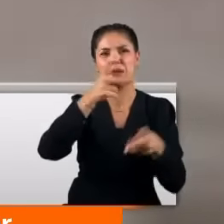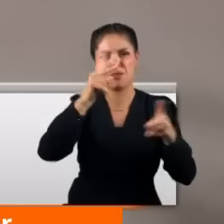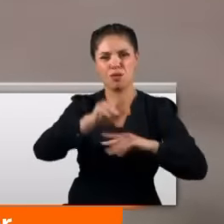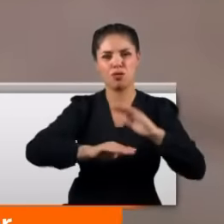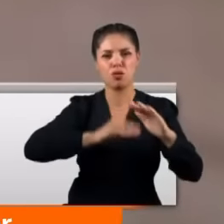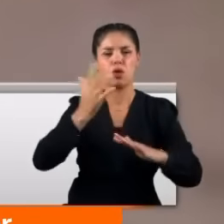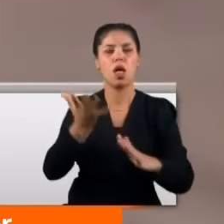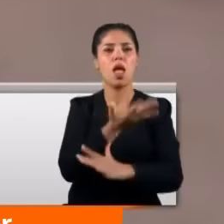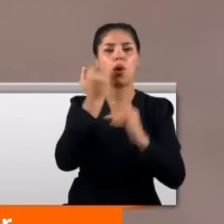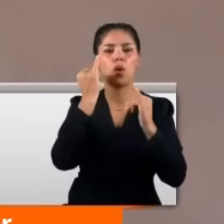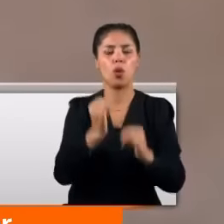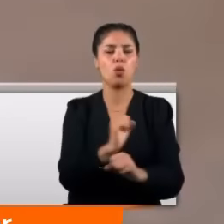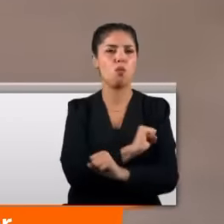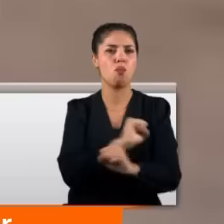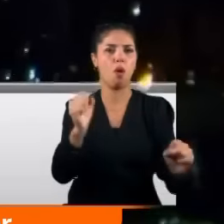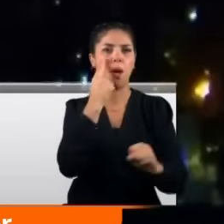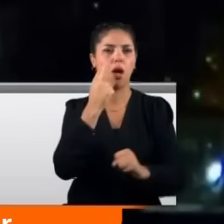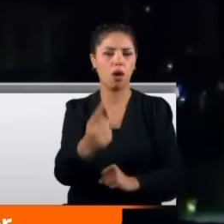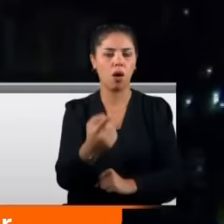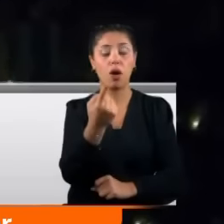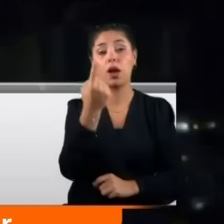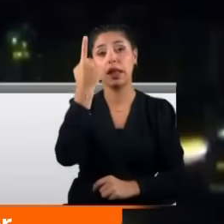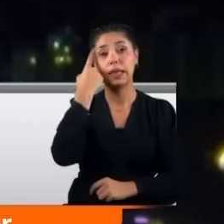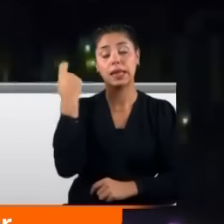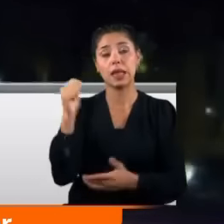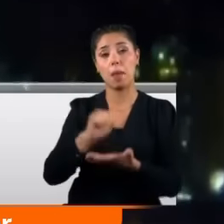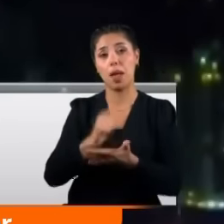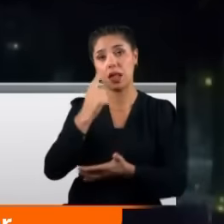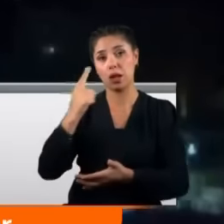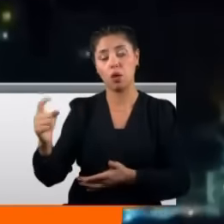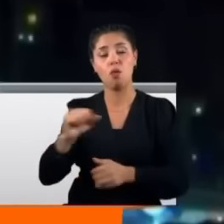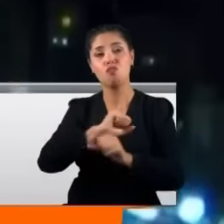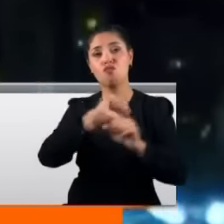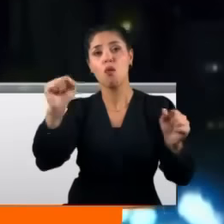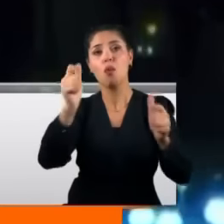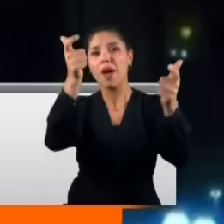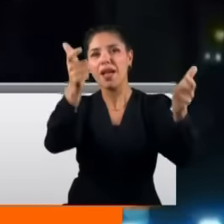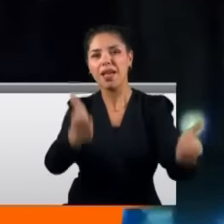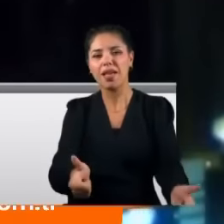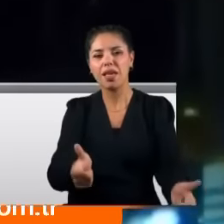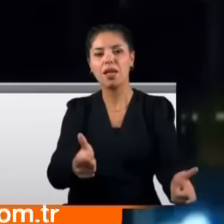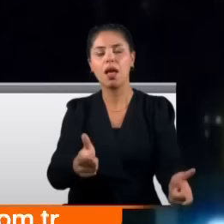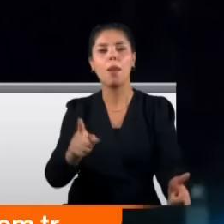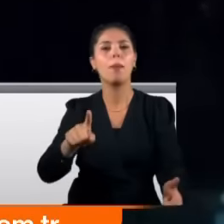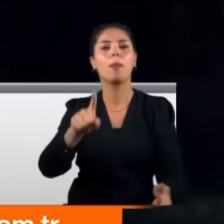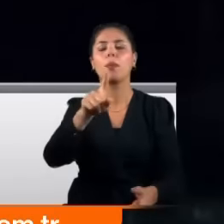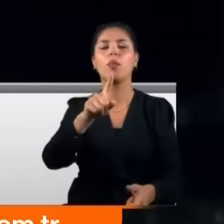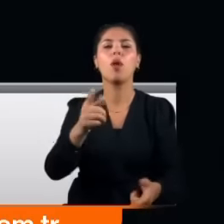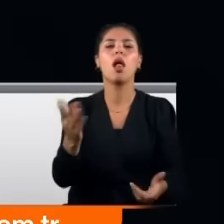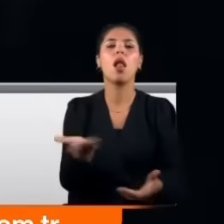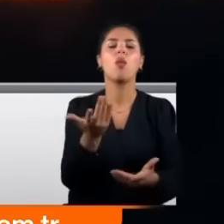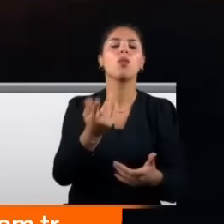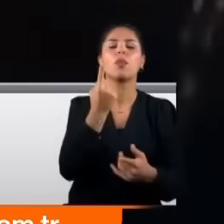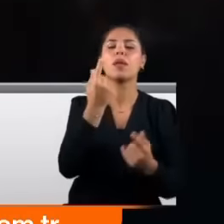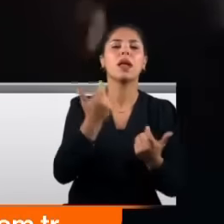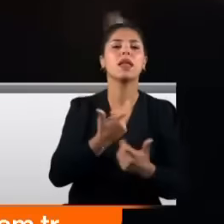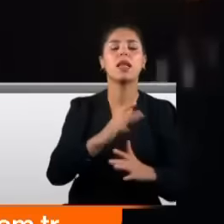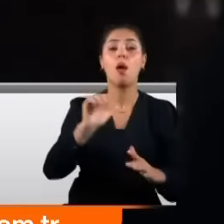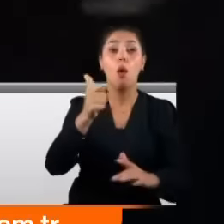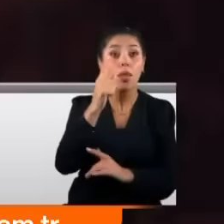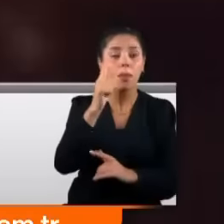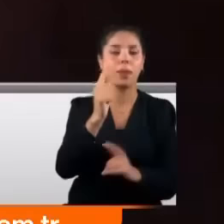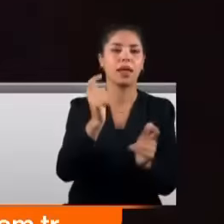en korkunç bombardımandı. İsrail basınına göre bombalanan nokta sıradan bir hedef değildi. Nasrallah'ın ardından